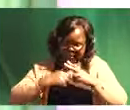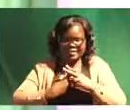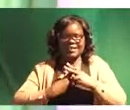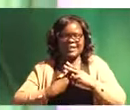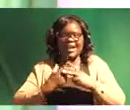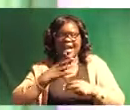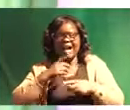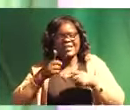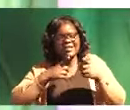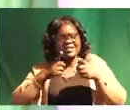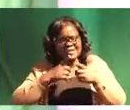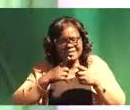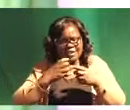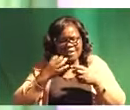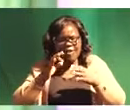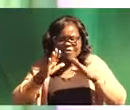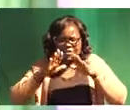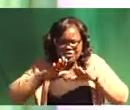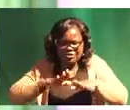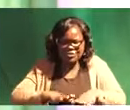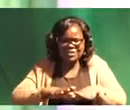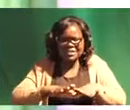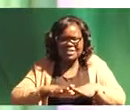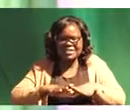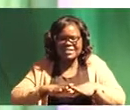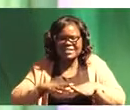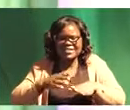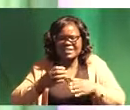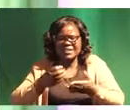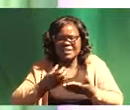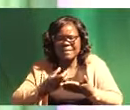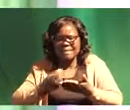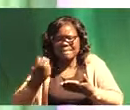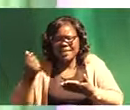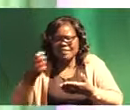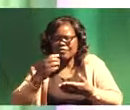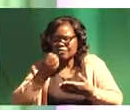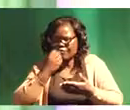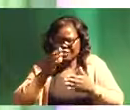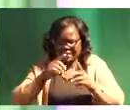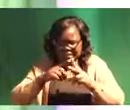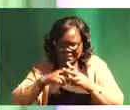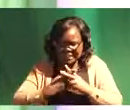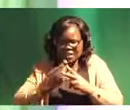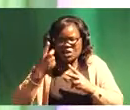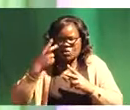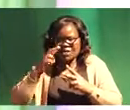na safari ya kupunguza bei ya vyakula imeanza. Na